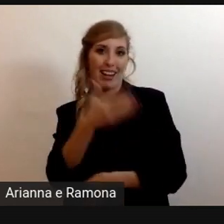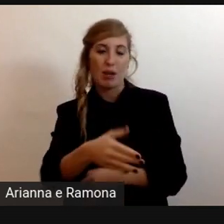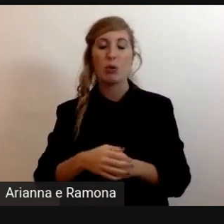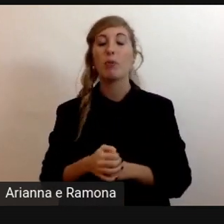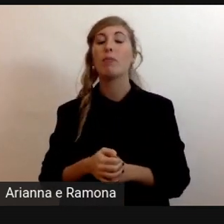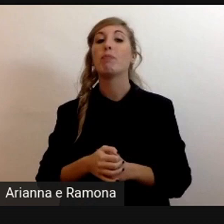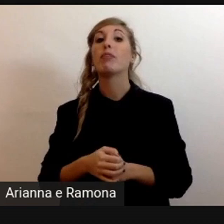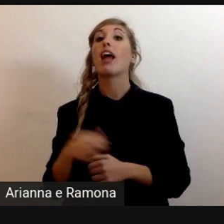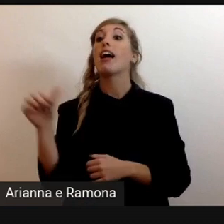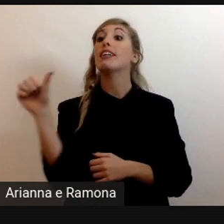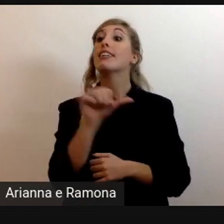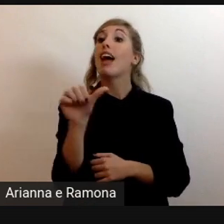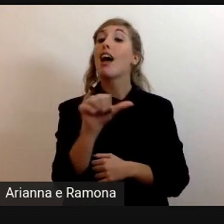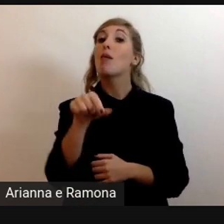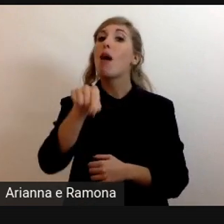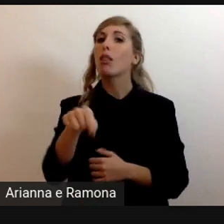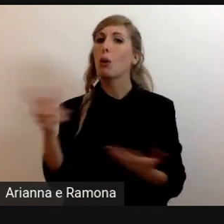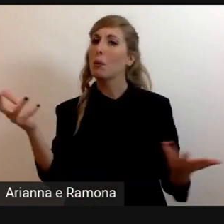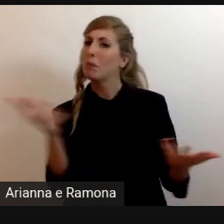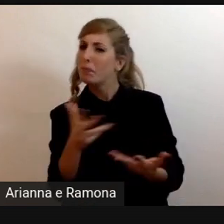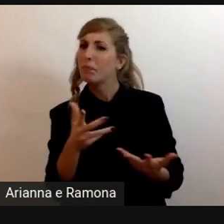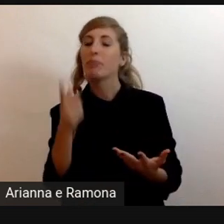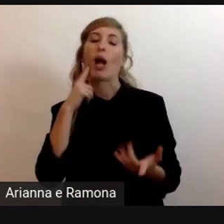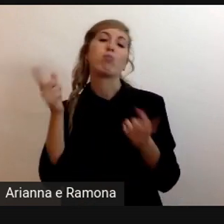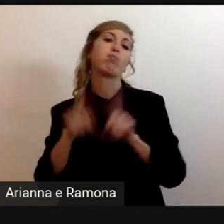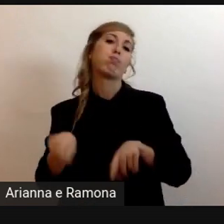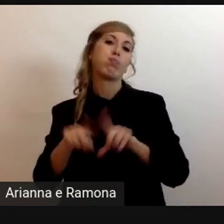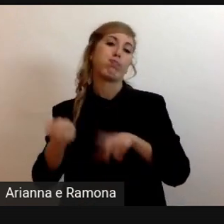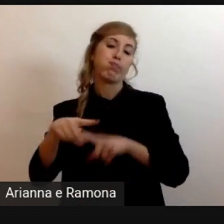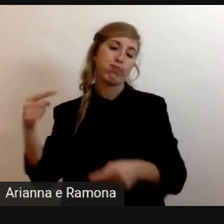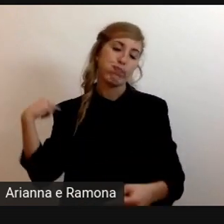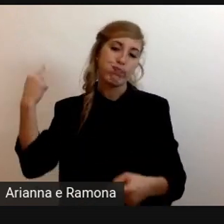è dedicato come di consueto